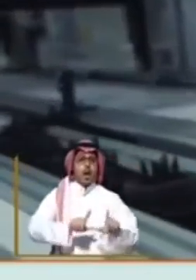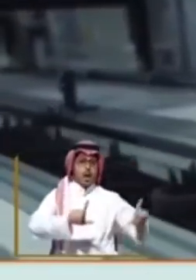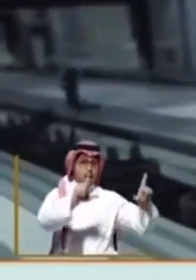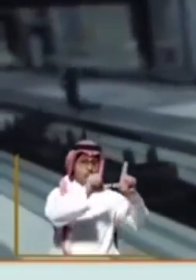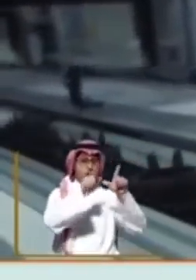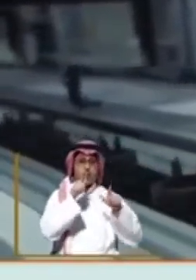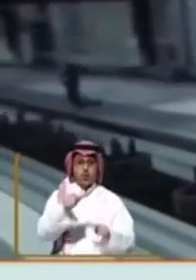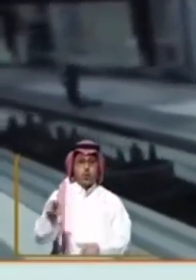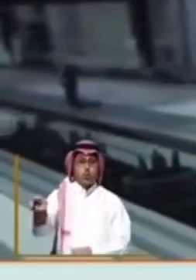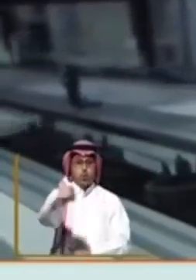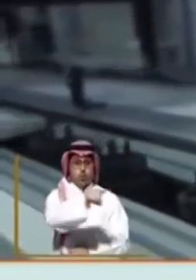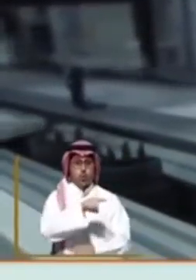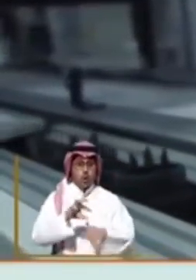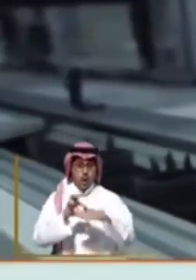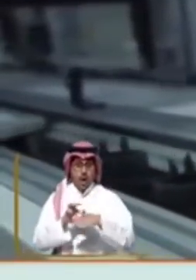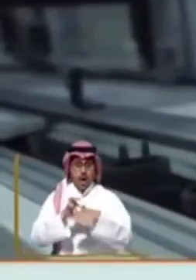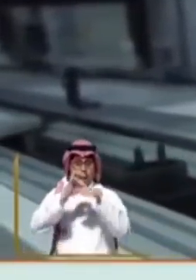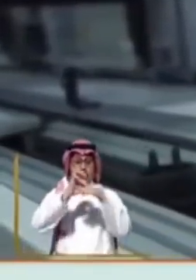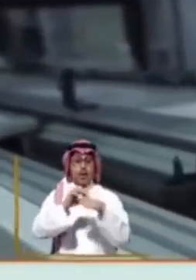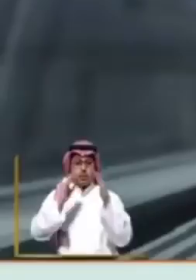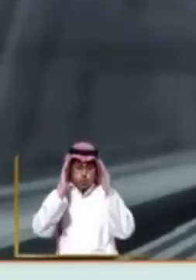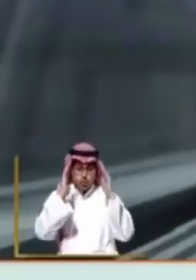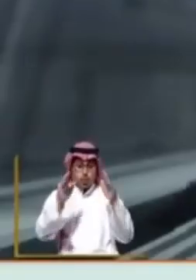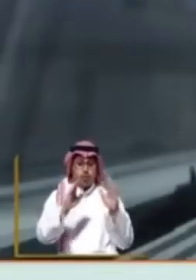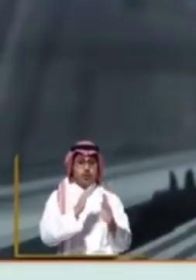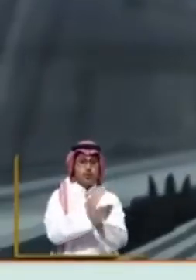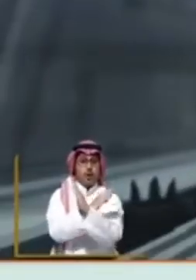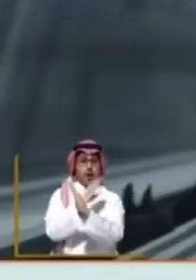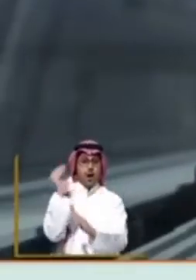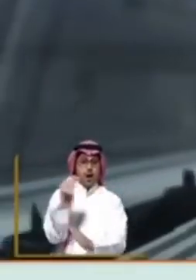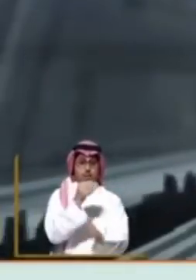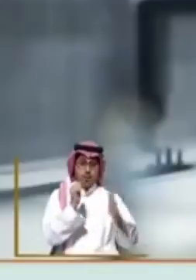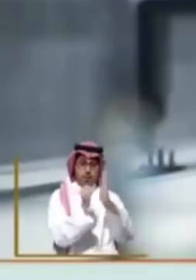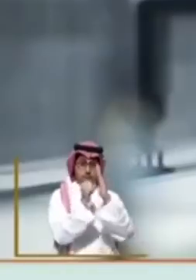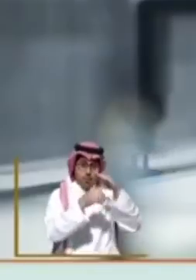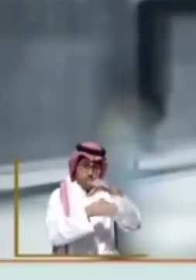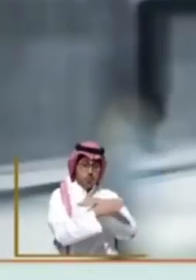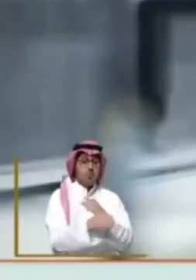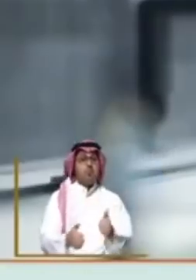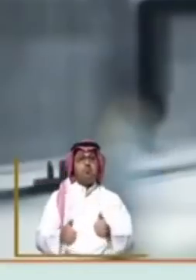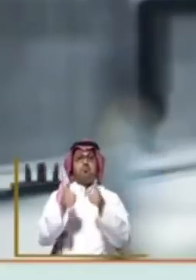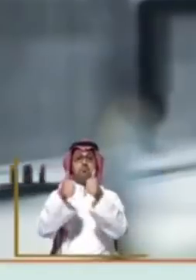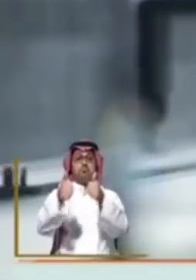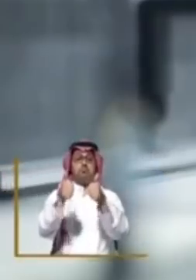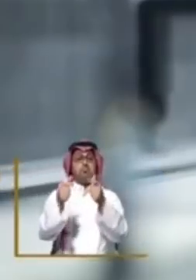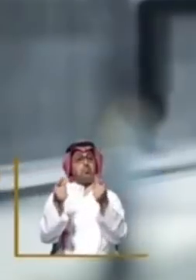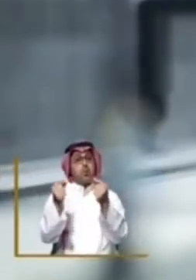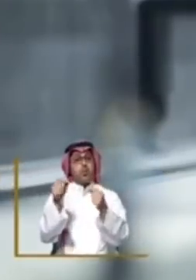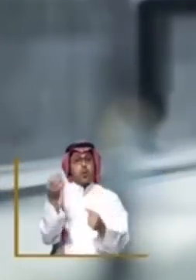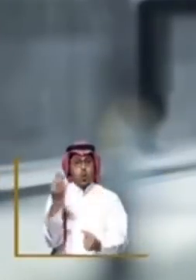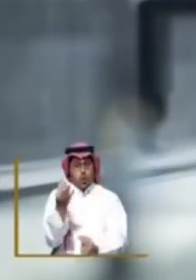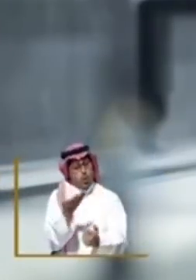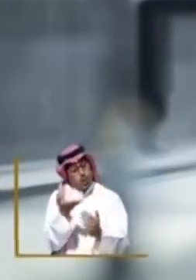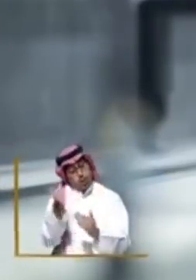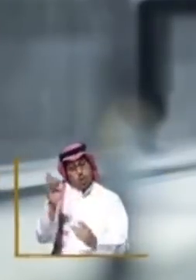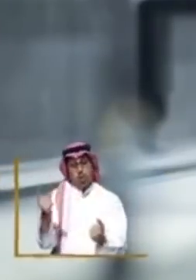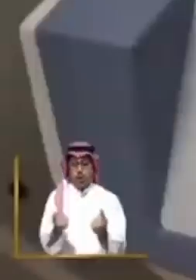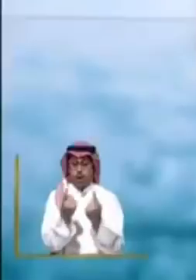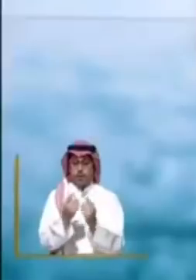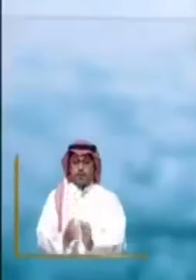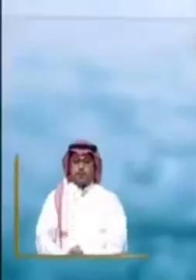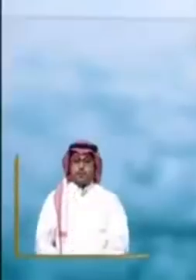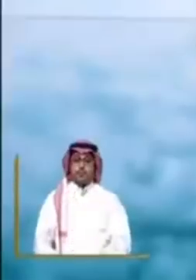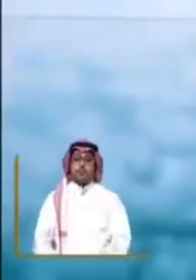على تفاعل الجميع مع أمر منع التجول ودعتهم للبقاء في منازلهم وعدم الخروج إلا للضرورة القصوى.